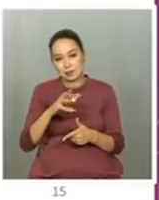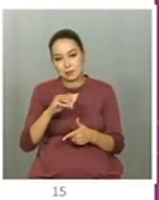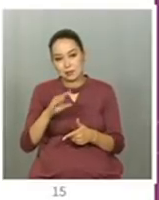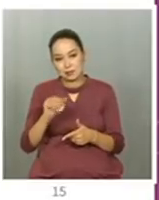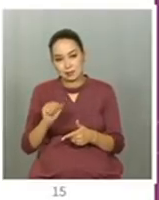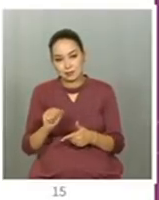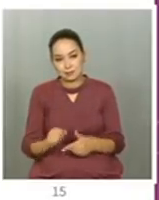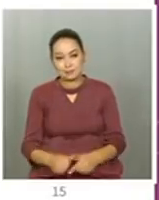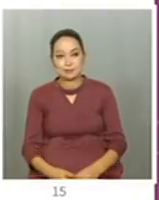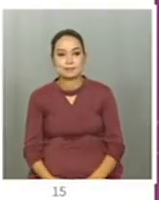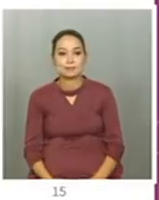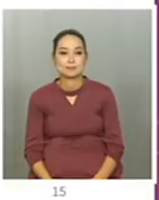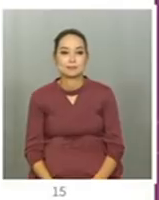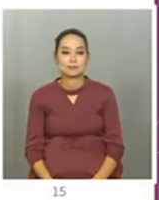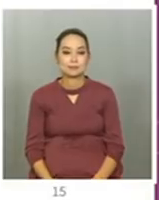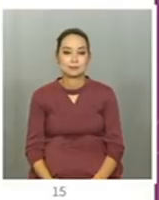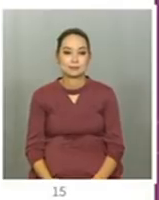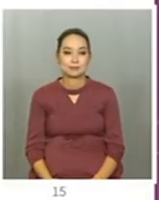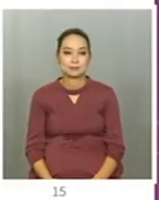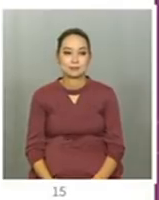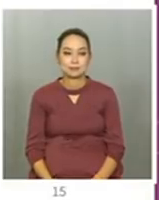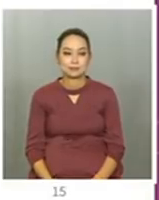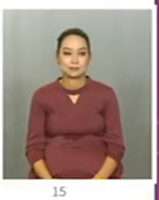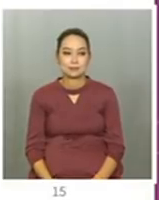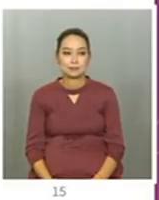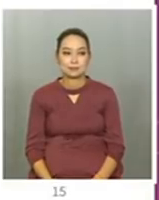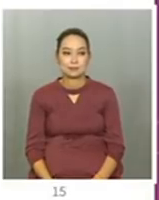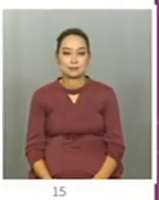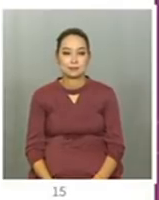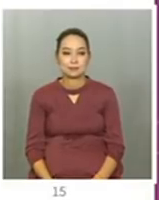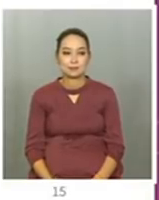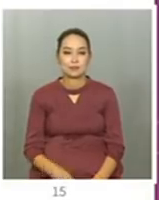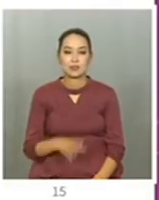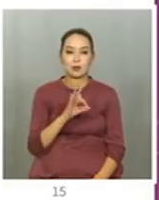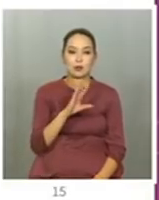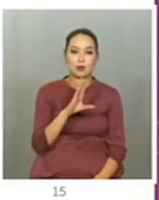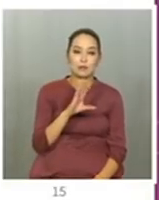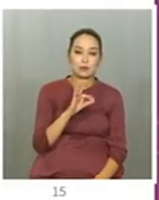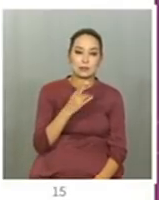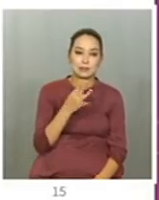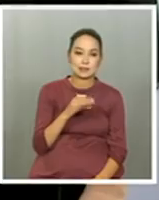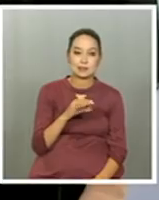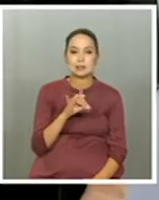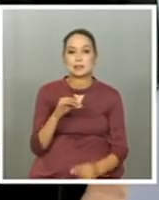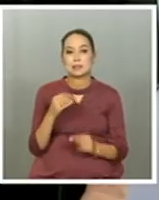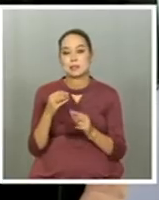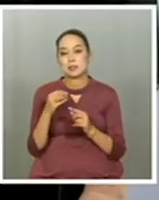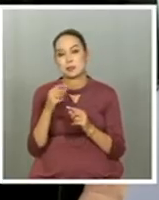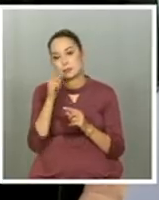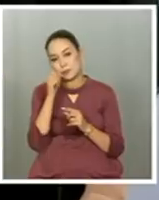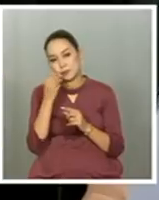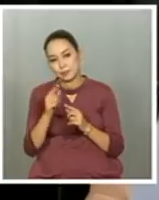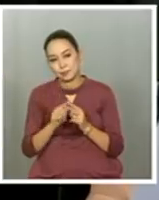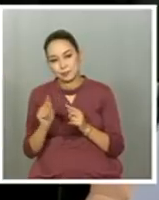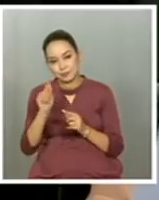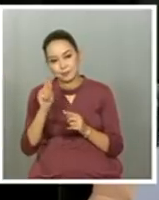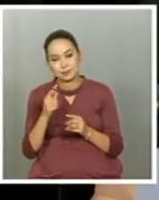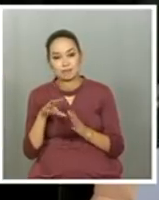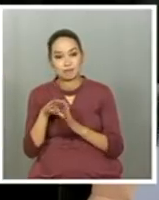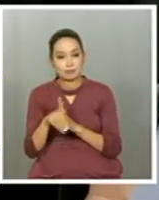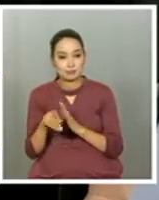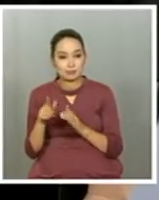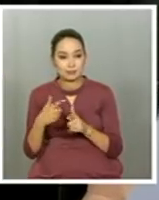гаметаға. Овоцит және сперматозоид жатады. Сонымен балалар,